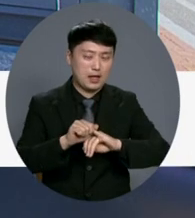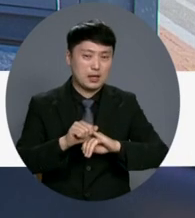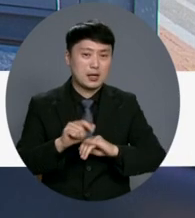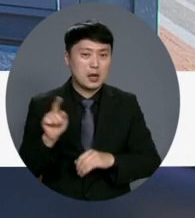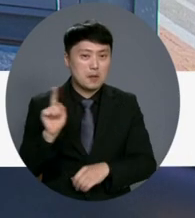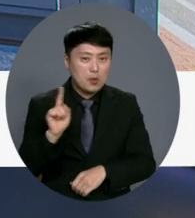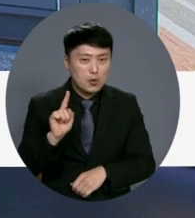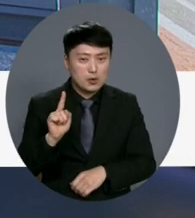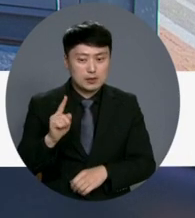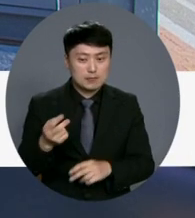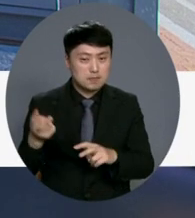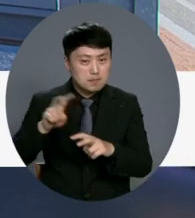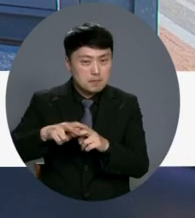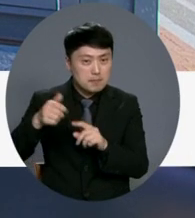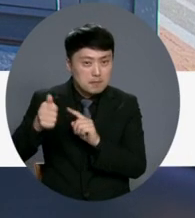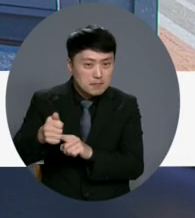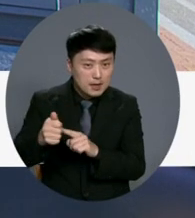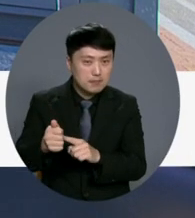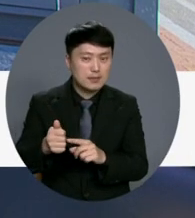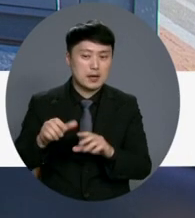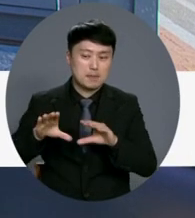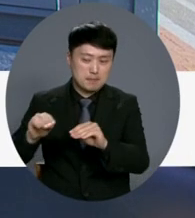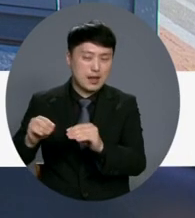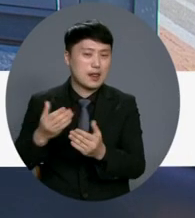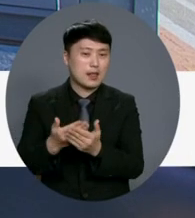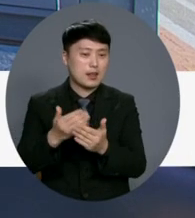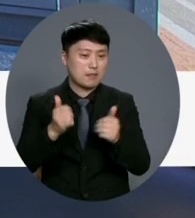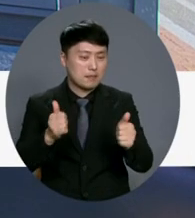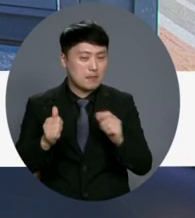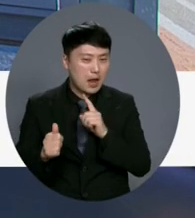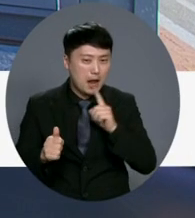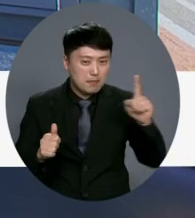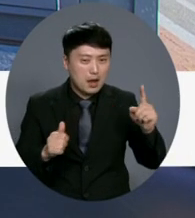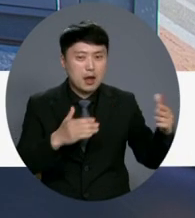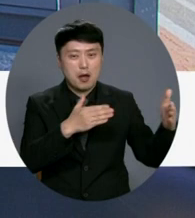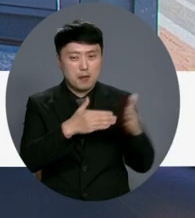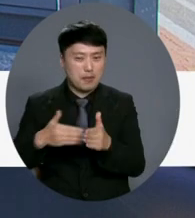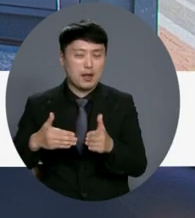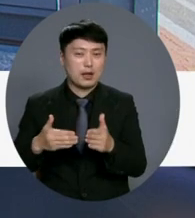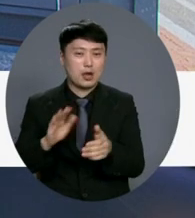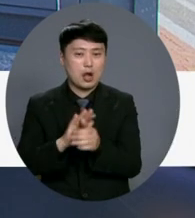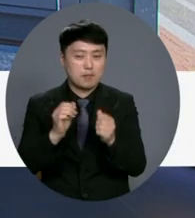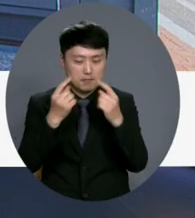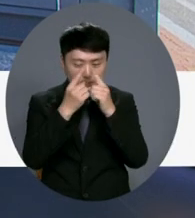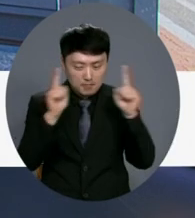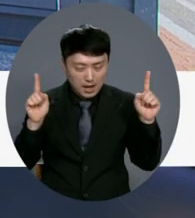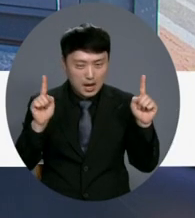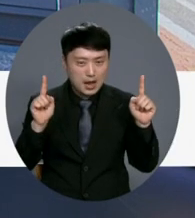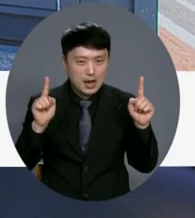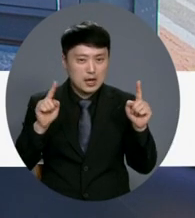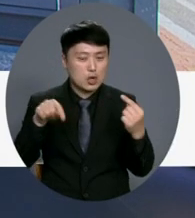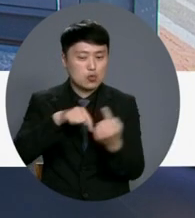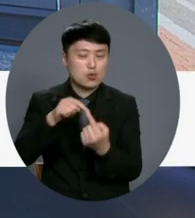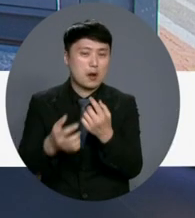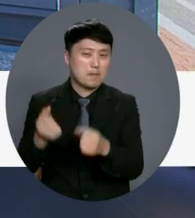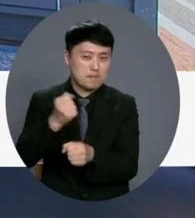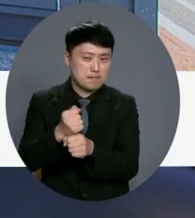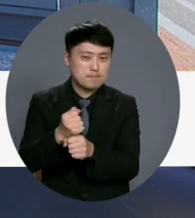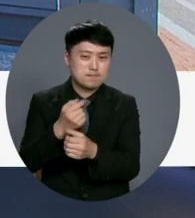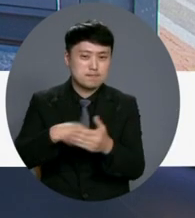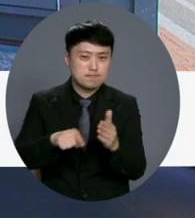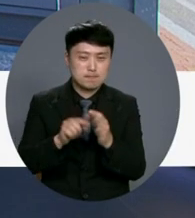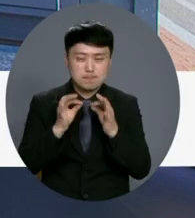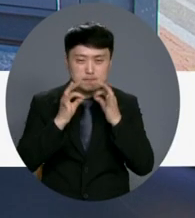정지해 달라고 낸 가처분 신청이 기각됐습니다 갈등 끝에 경북대 평의원회가 재기능을 되찾 수 있을지 주목됩니다